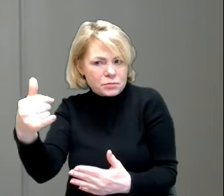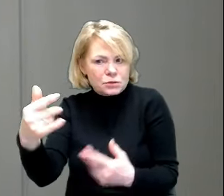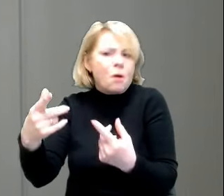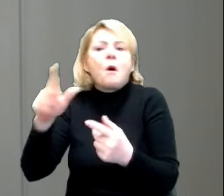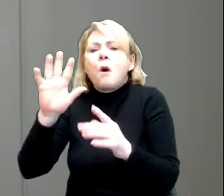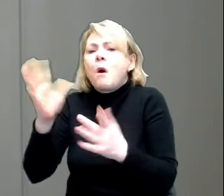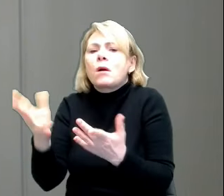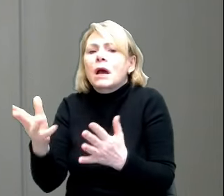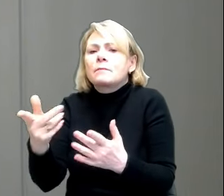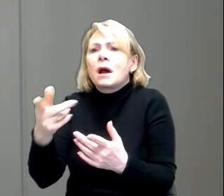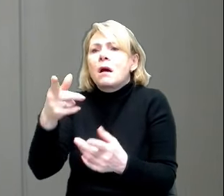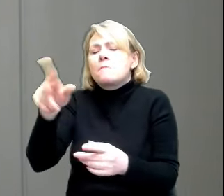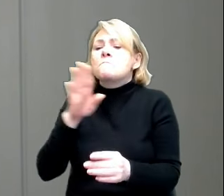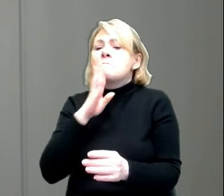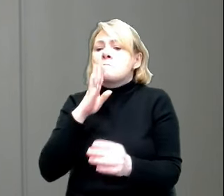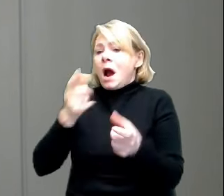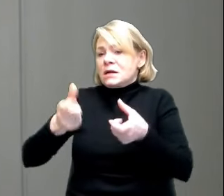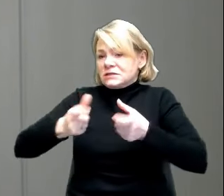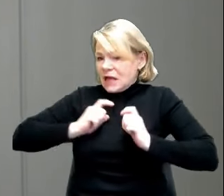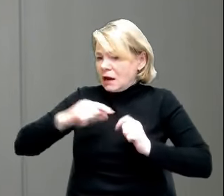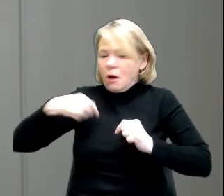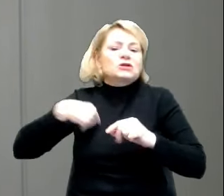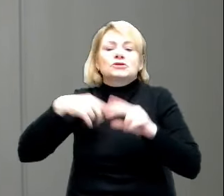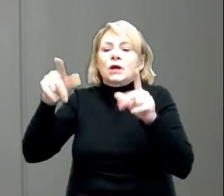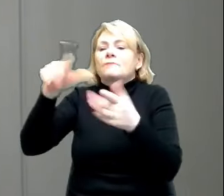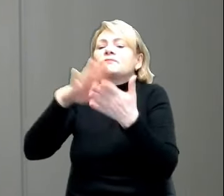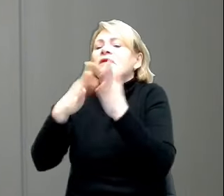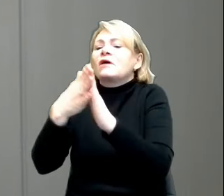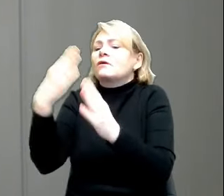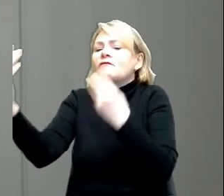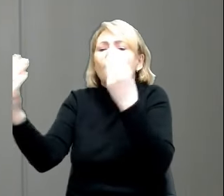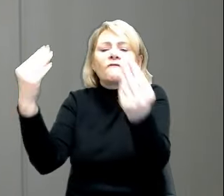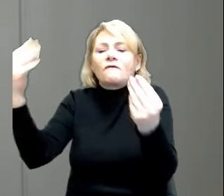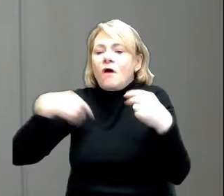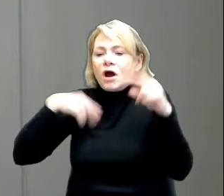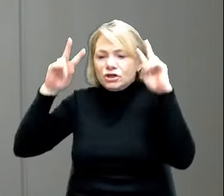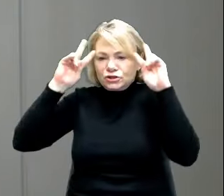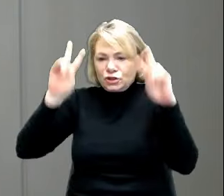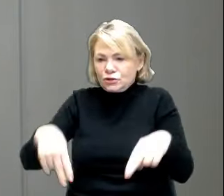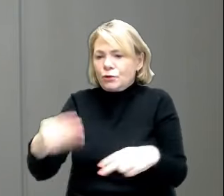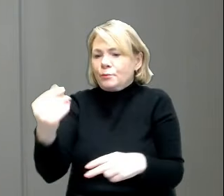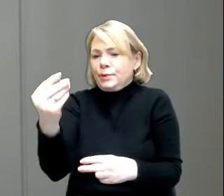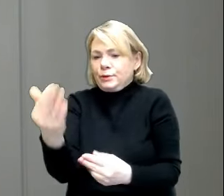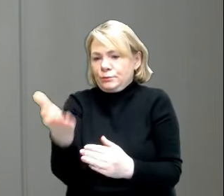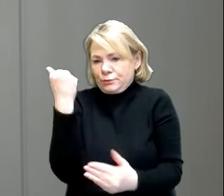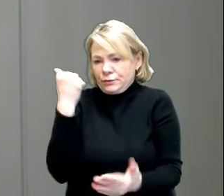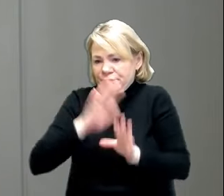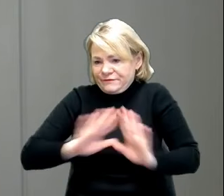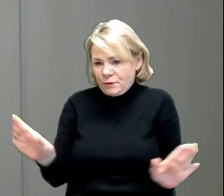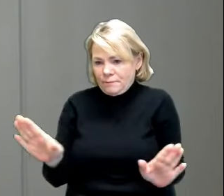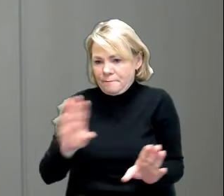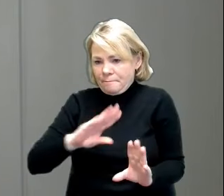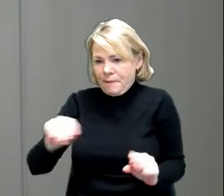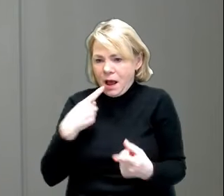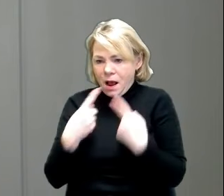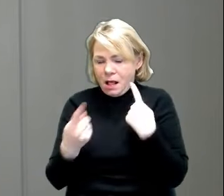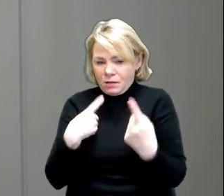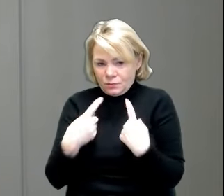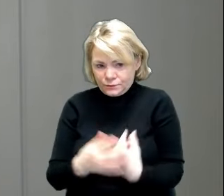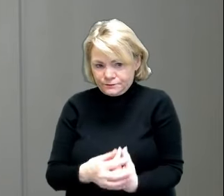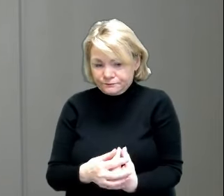jinai nežino turto skyrius ar ten na žemės skyrius mokėk pinigus ir taip toliau tada aš kreipiuosi